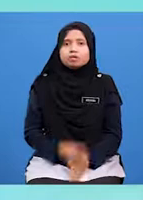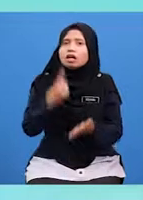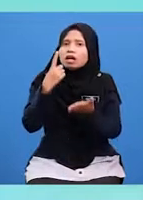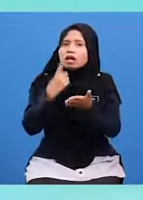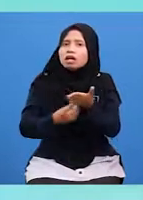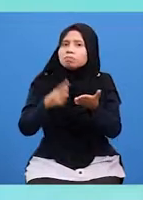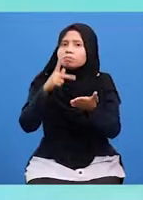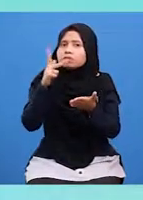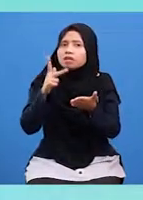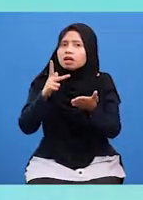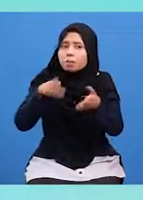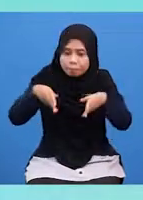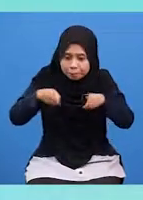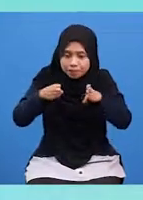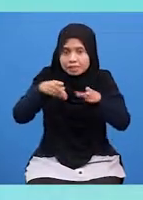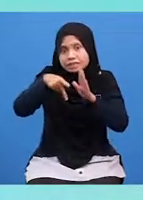Apakah penjelajahan?